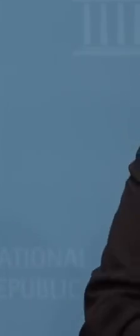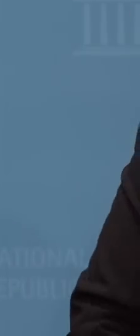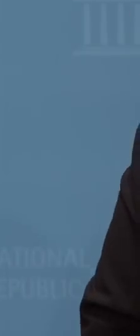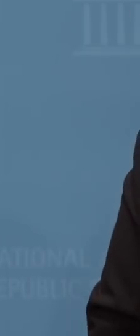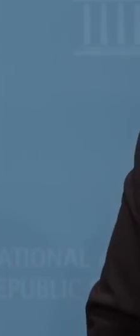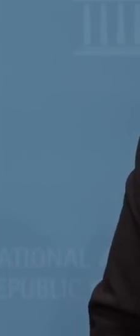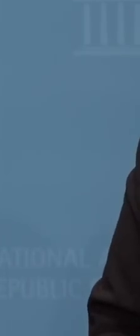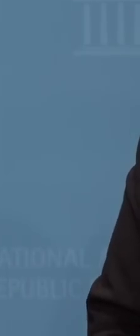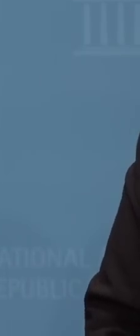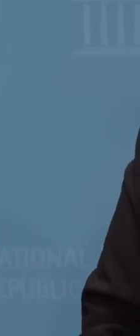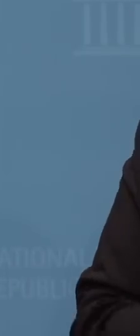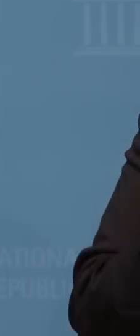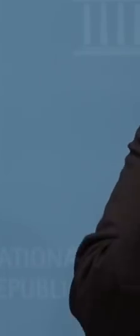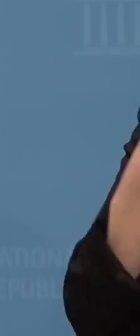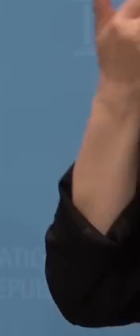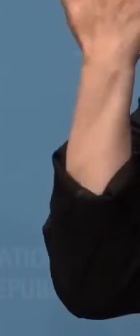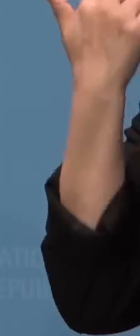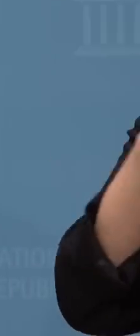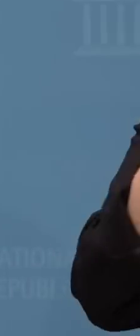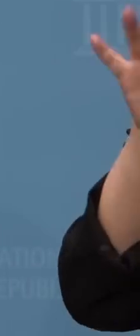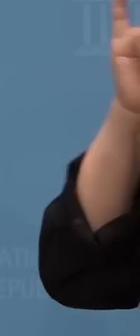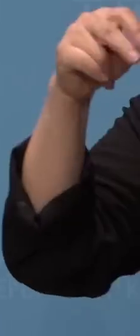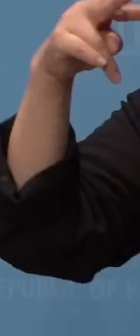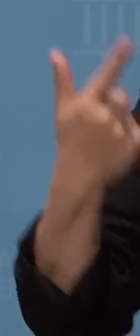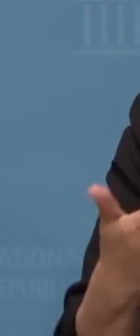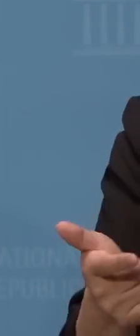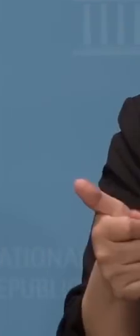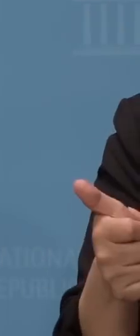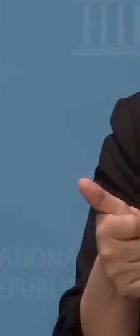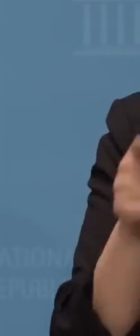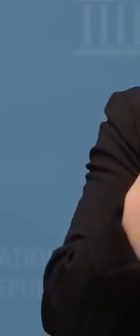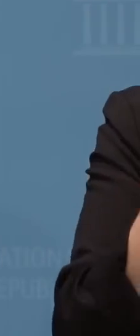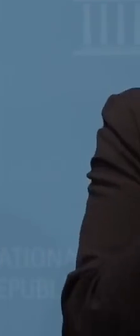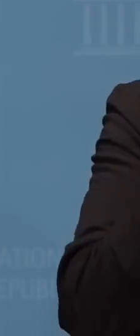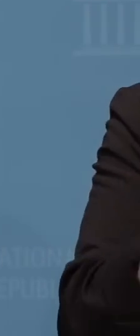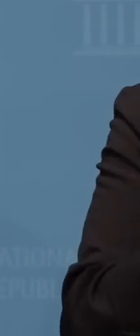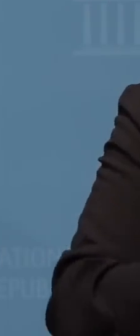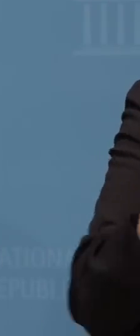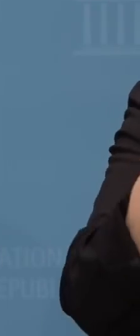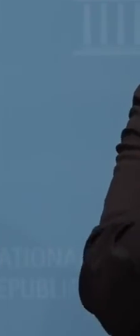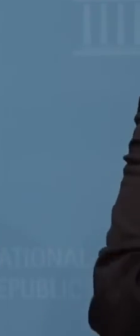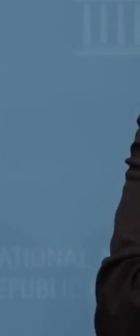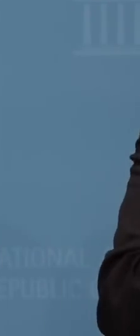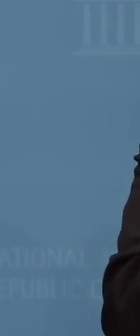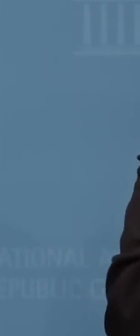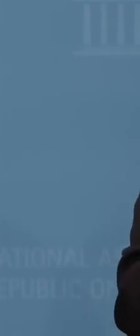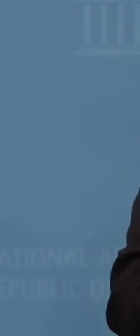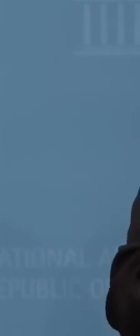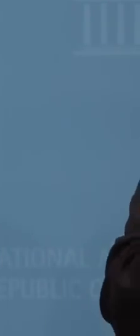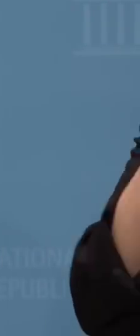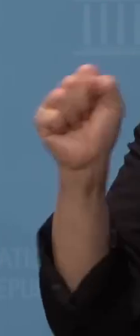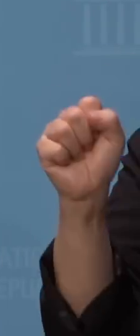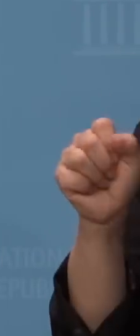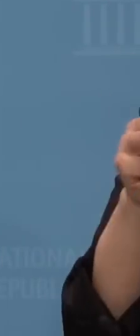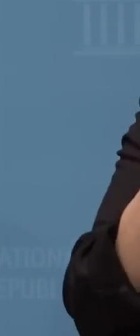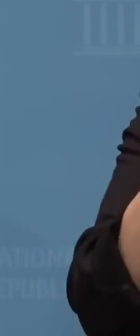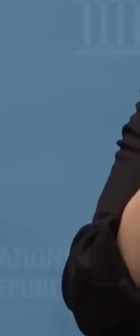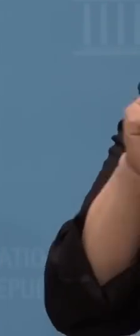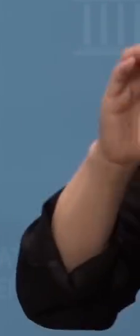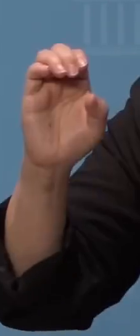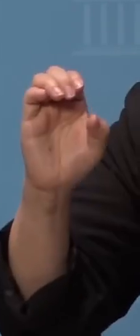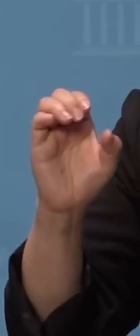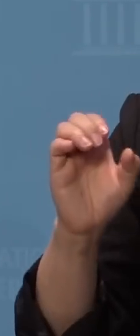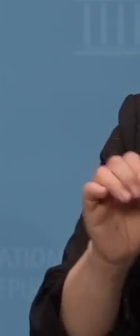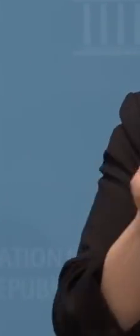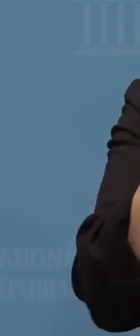없이 보도한 MBC에 취재 협조 거부라는 적반하장식 탄압을 가하고 정권 반대 언론사의 특정